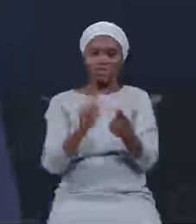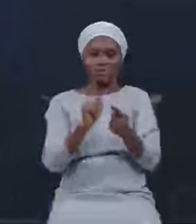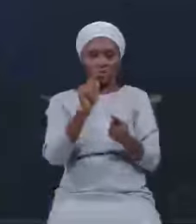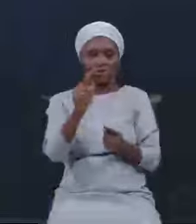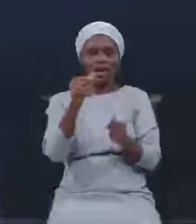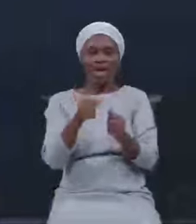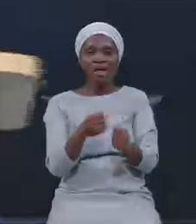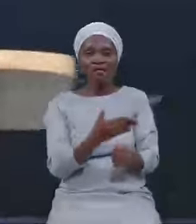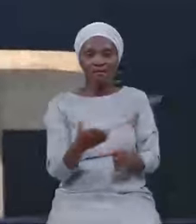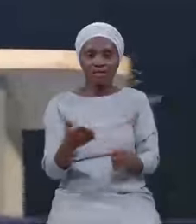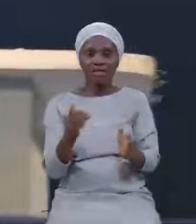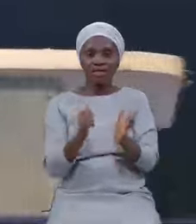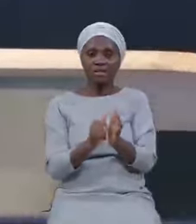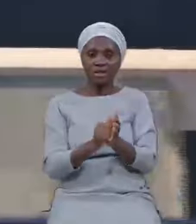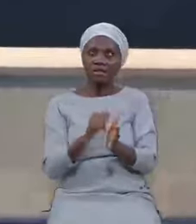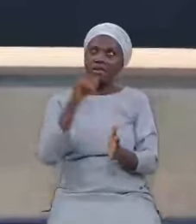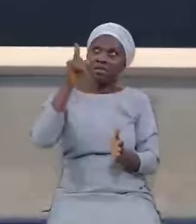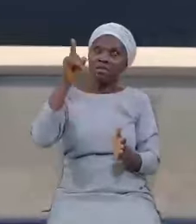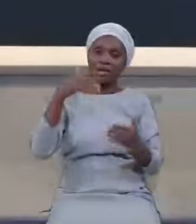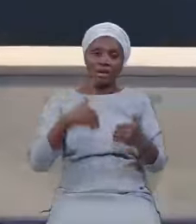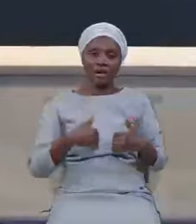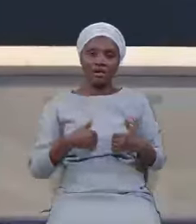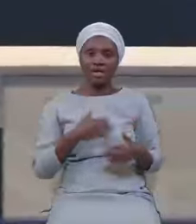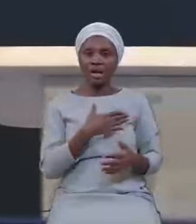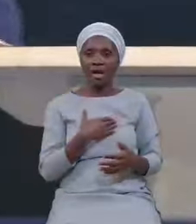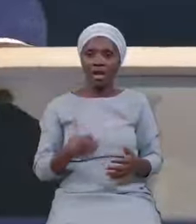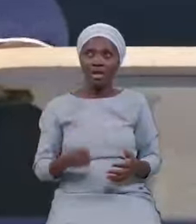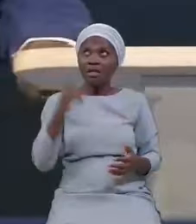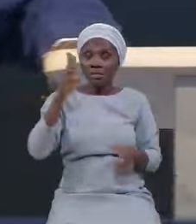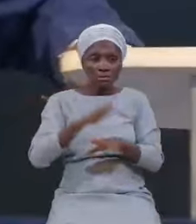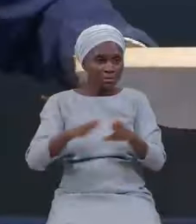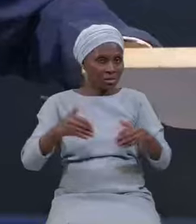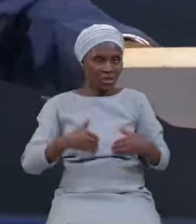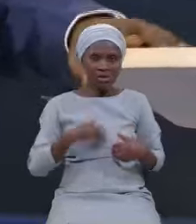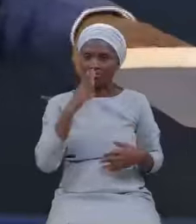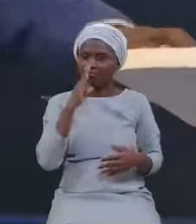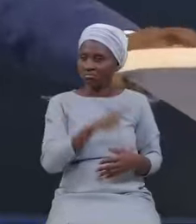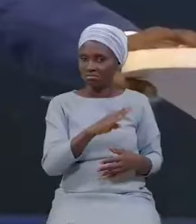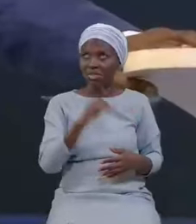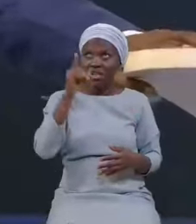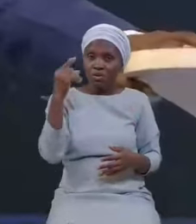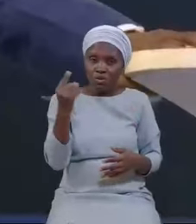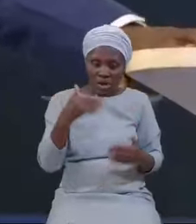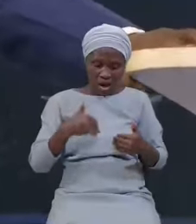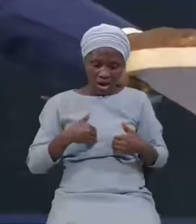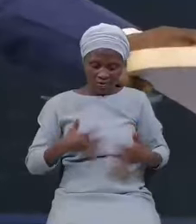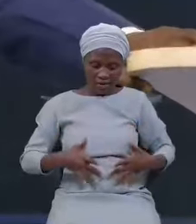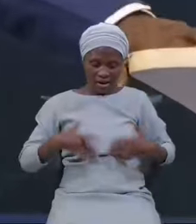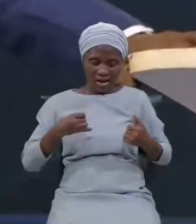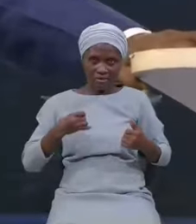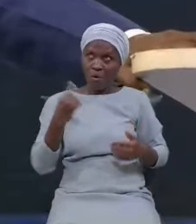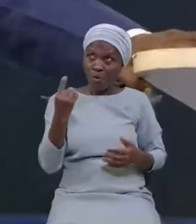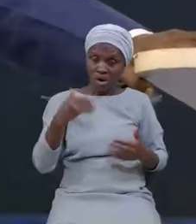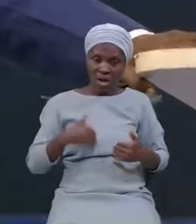tout ce qu'il a. Et il n'a pas le mal, il n'a que la vie, il a la bonté, il n'a que la grâce, il